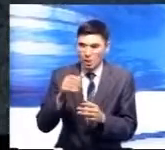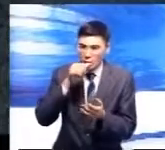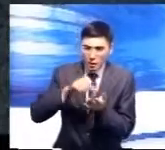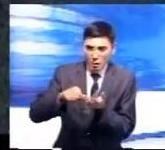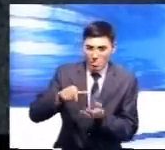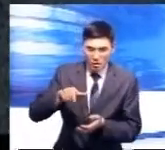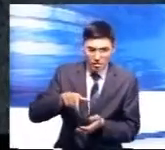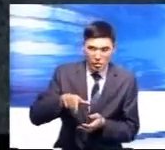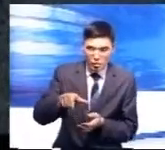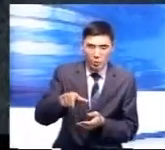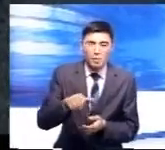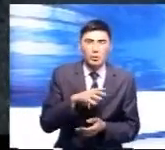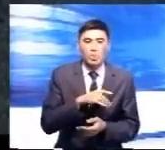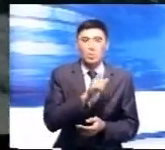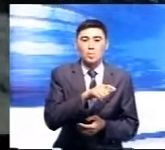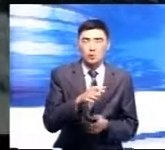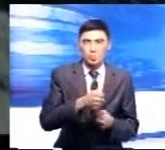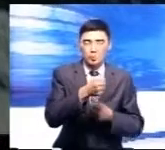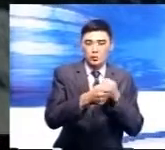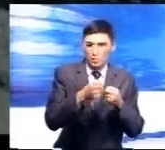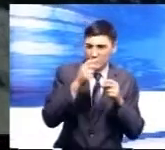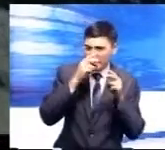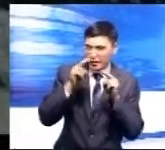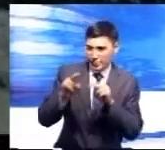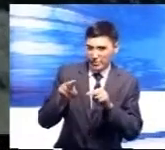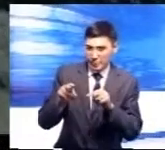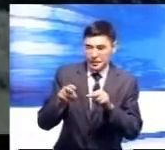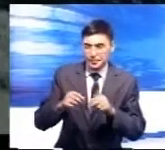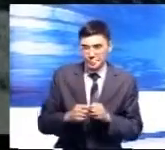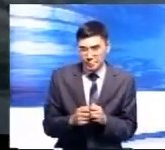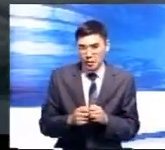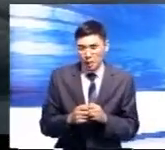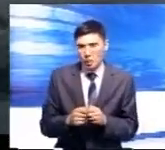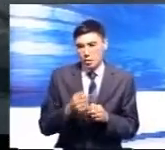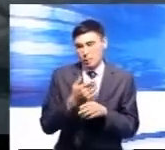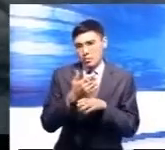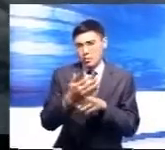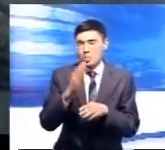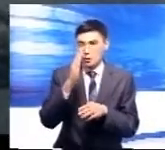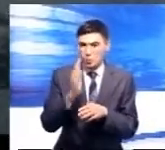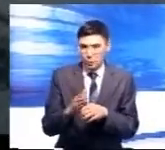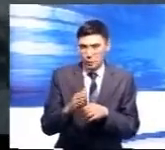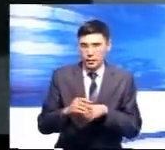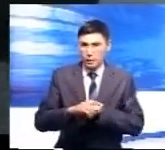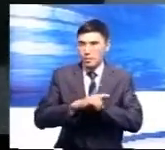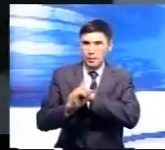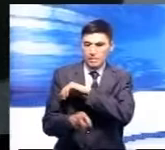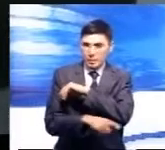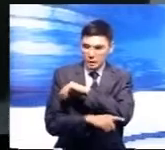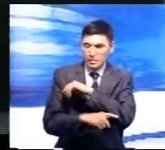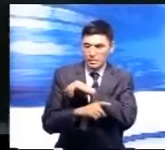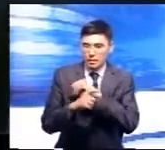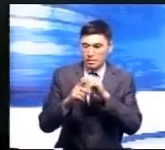всего периода контролировалось специалистами. В ближайшие дни будет проведена окончательная проверка, после которой эксперты дадут